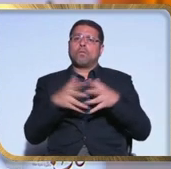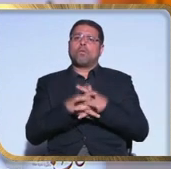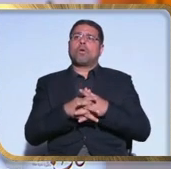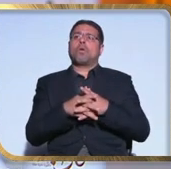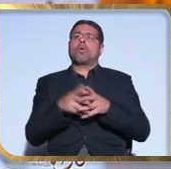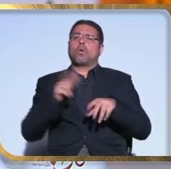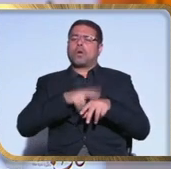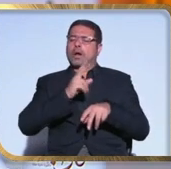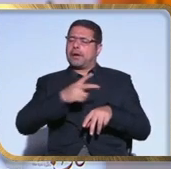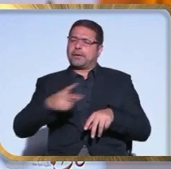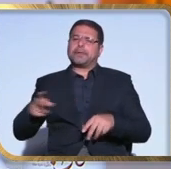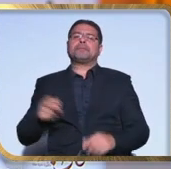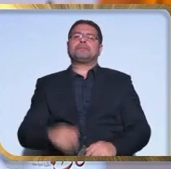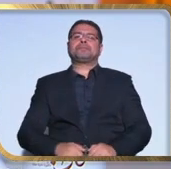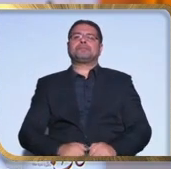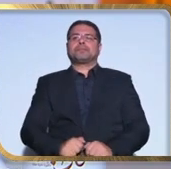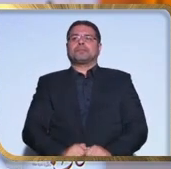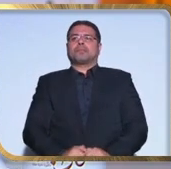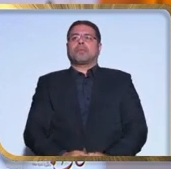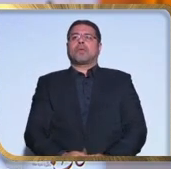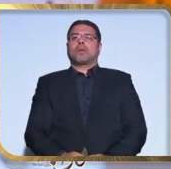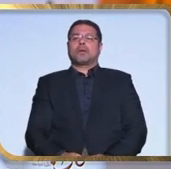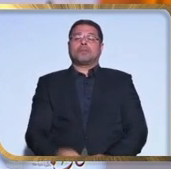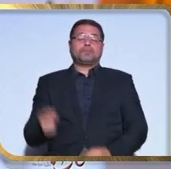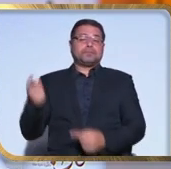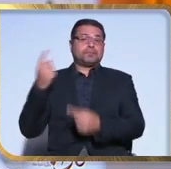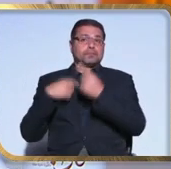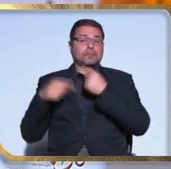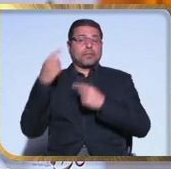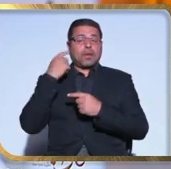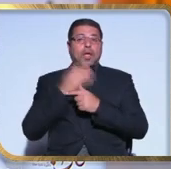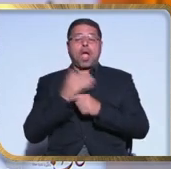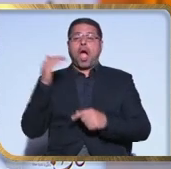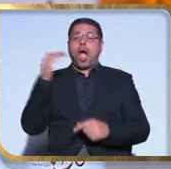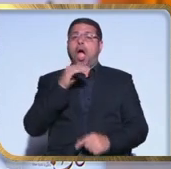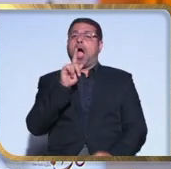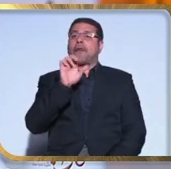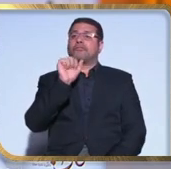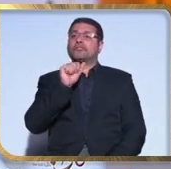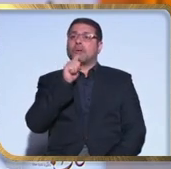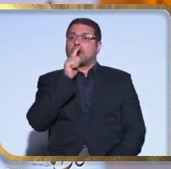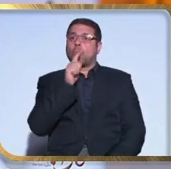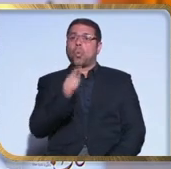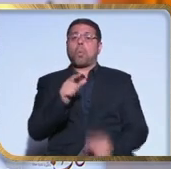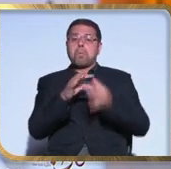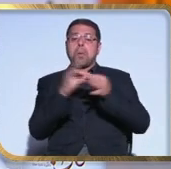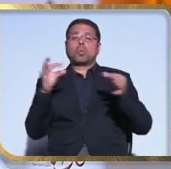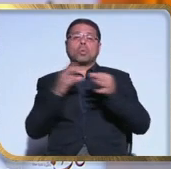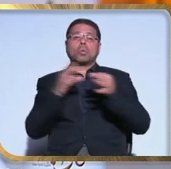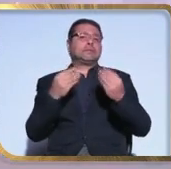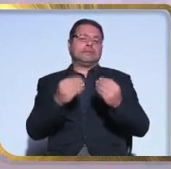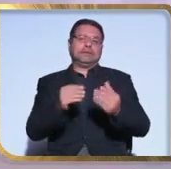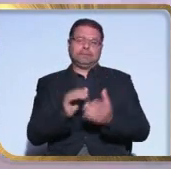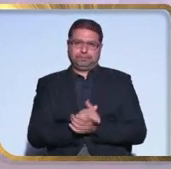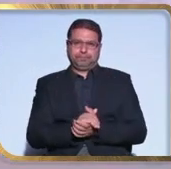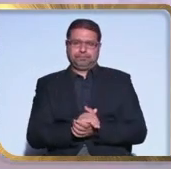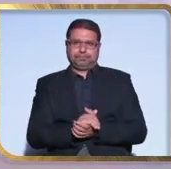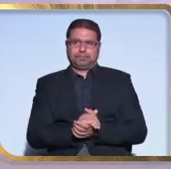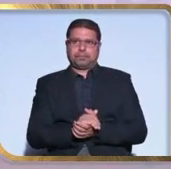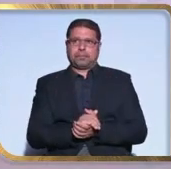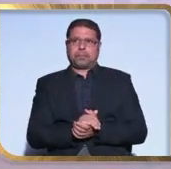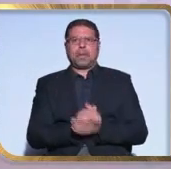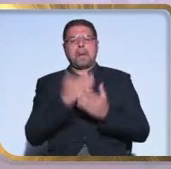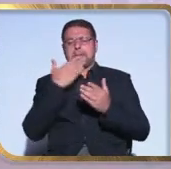رافع وغيرهم روت امنا السيده حفصه رضي الله تعالى عنها في موضوعات كتيره جدا